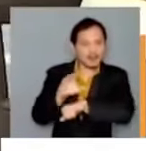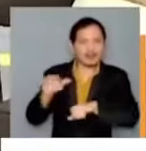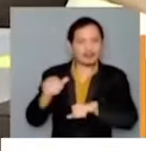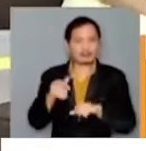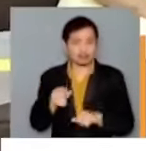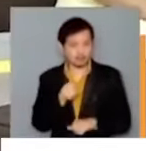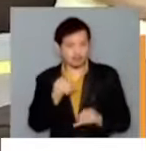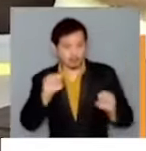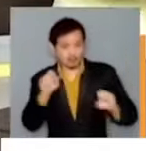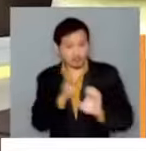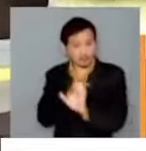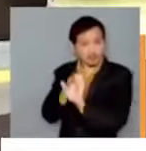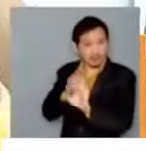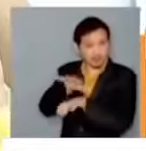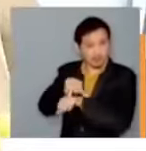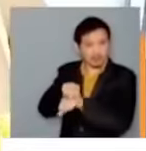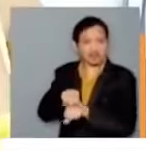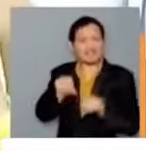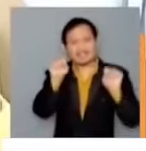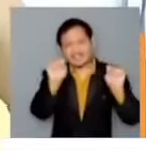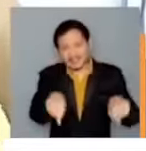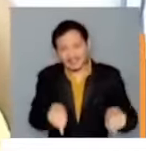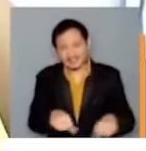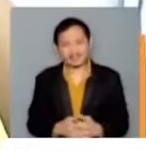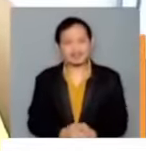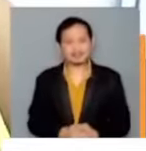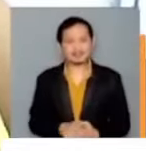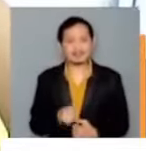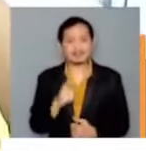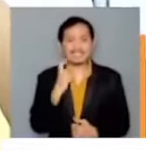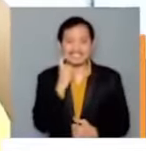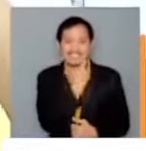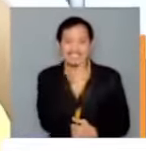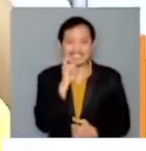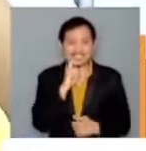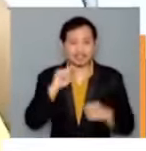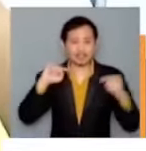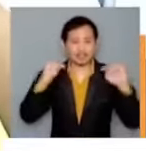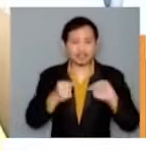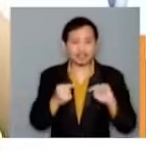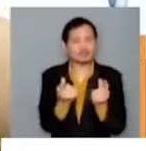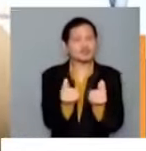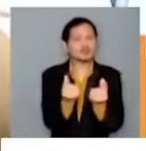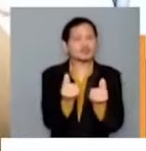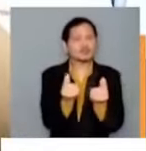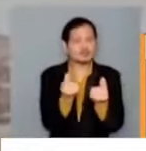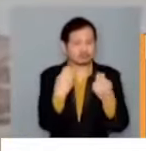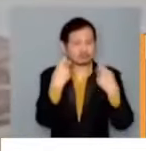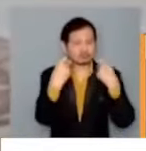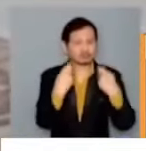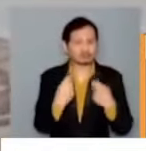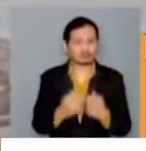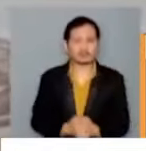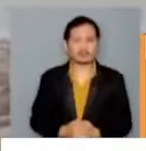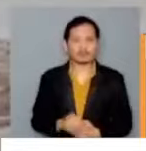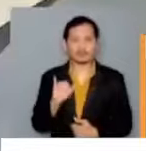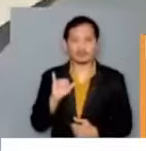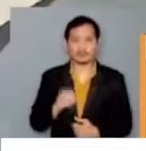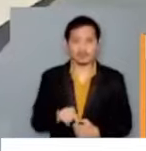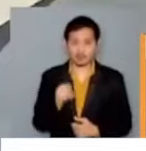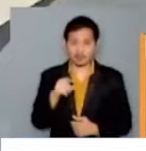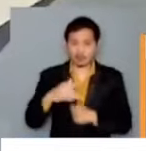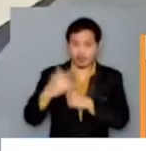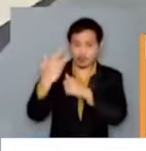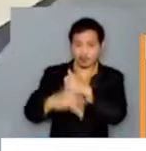Eto, Dok, pag sumakit at namagana ang ngipin, ano ang pwedeng gawin? Yes, yan ang layong sinasabi na habang maaga pa, kailangan